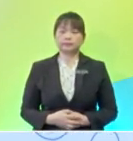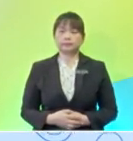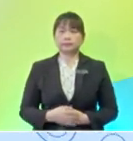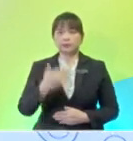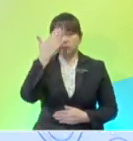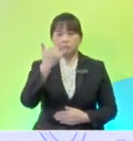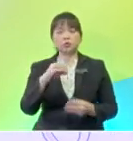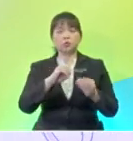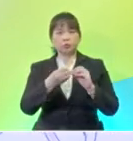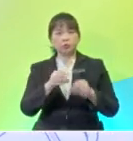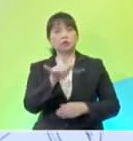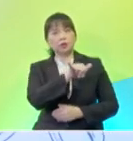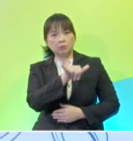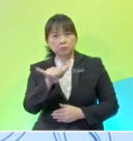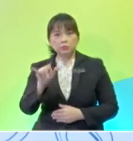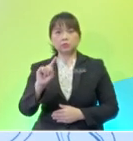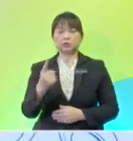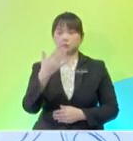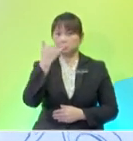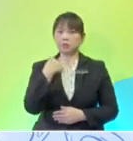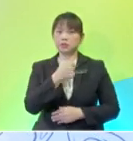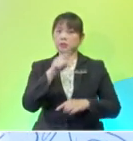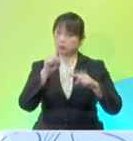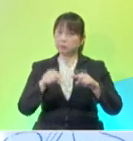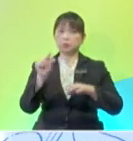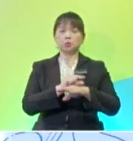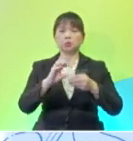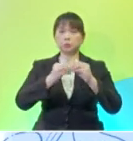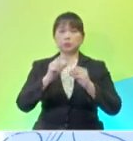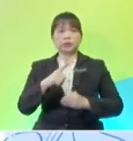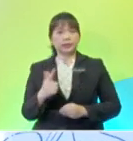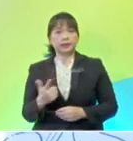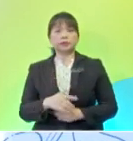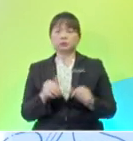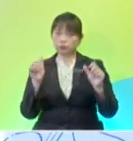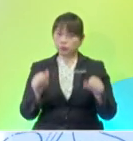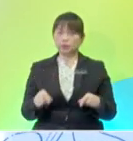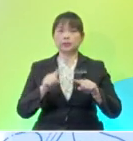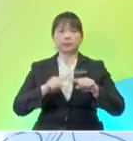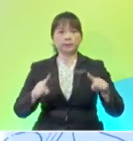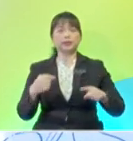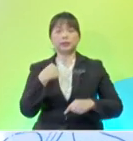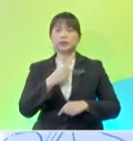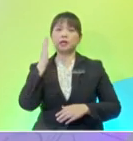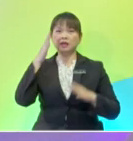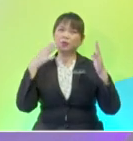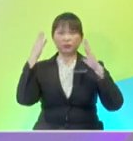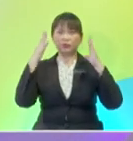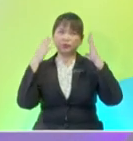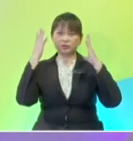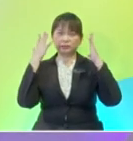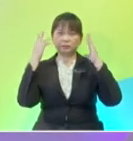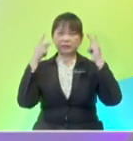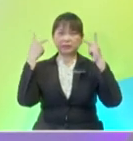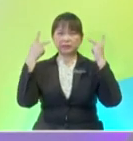cicikku kenapa kita tidak boleh pakai nunggu lain boleh juga tapi biasanya kita akan keliru sebab itu macam ini